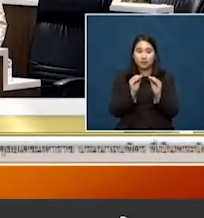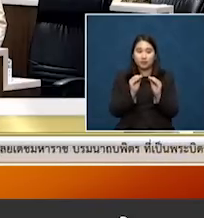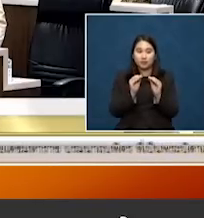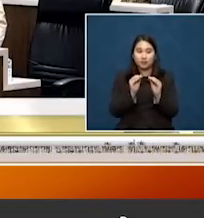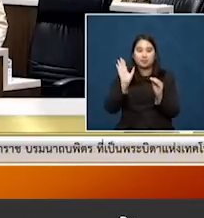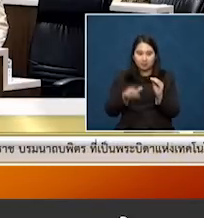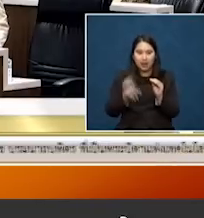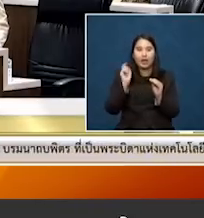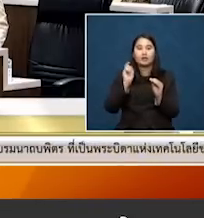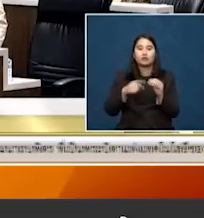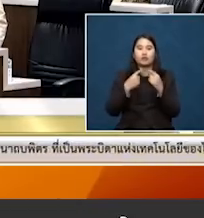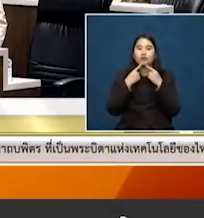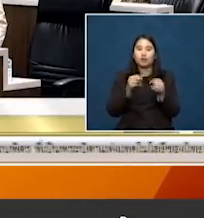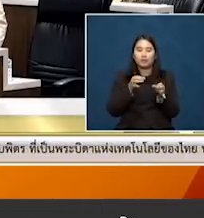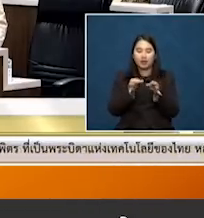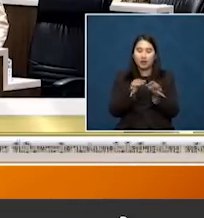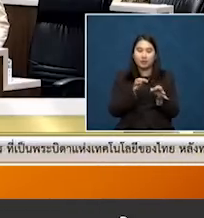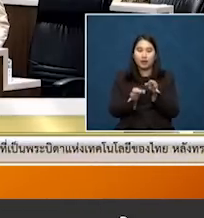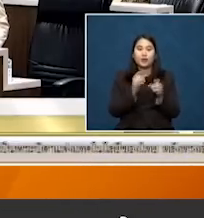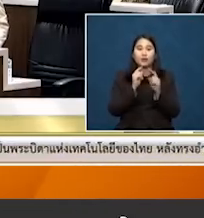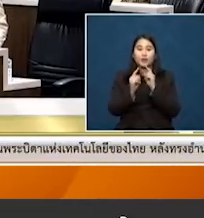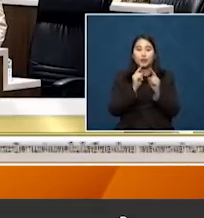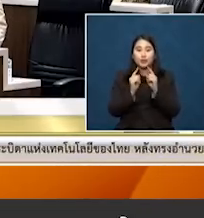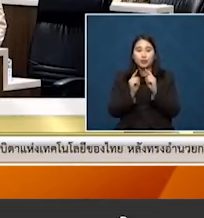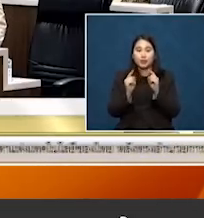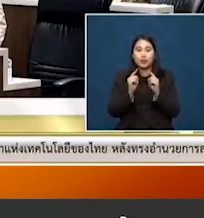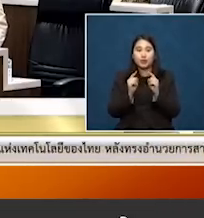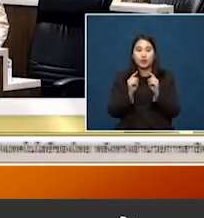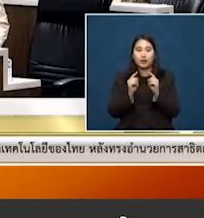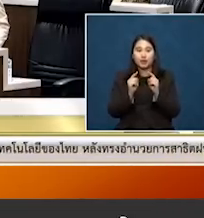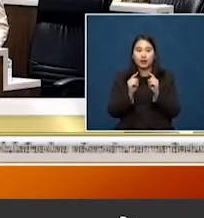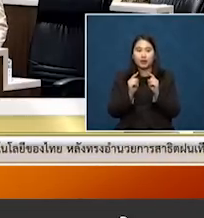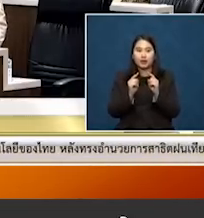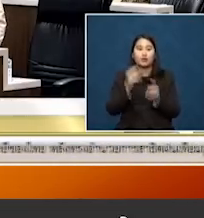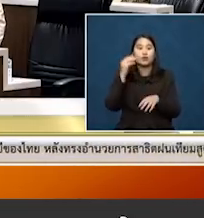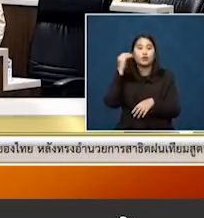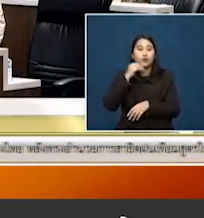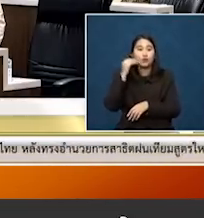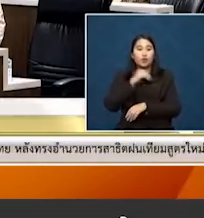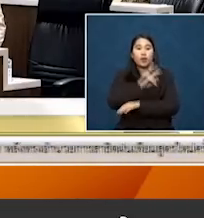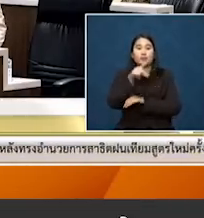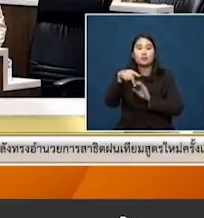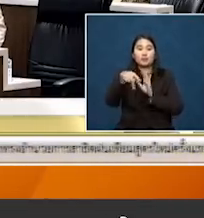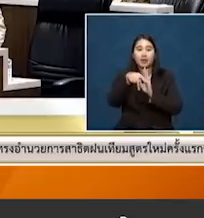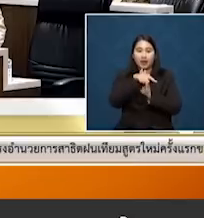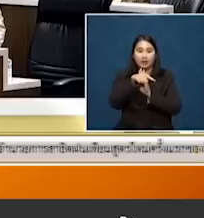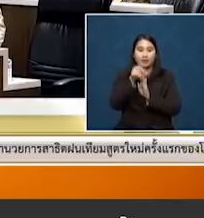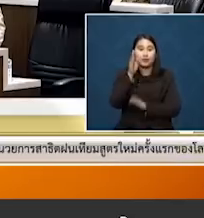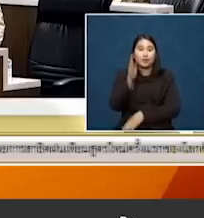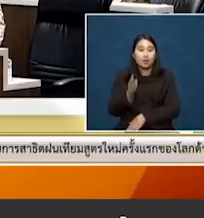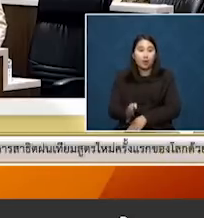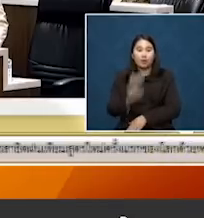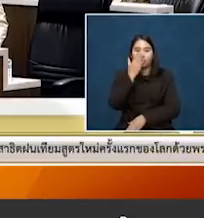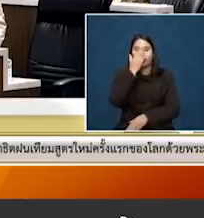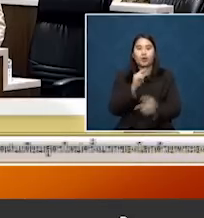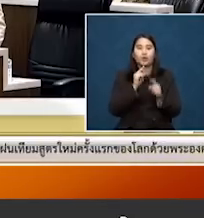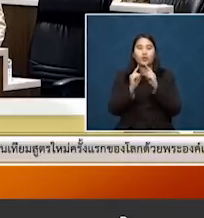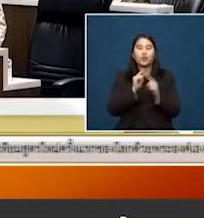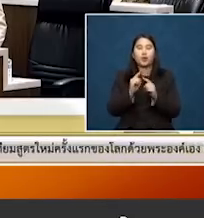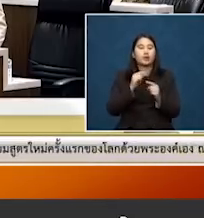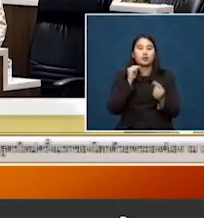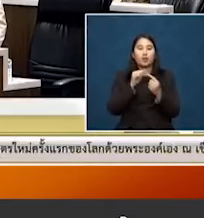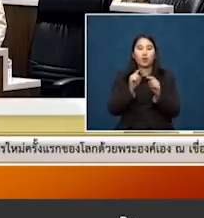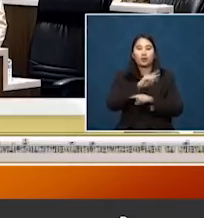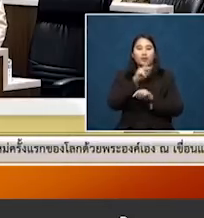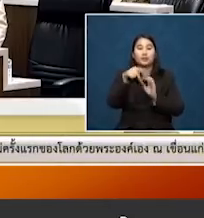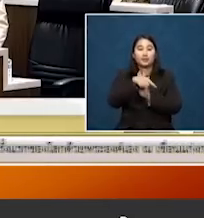คุณโตโต้คุณชาดาไทเศรษฐ์ในฐานะรัฐมนตรีช่วยว่าการกระทรวงมหาดไทยเขาก็ออกมาตอบคุณนะทำไมวันนี้คุณไม่ถามคุณชาดาไปเลย จริงๆเนี่ยเรื่องนี้เ